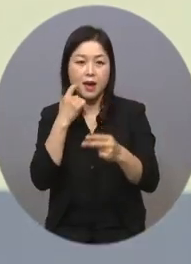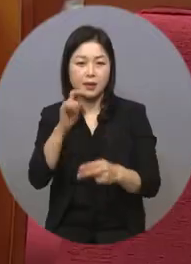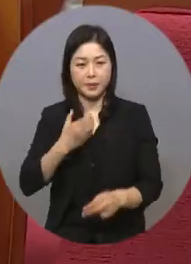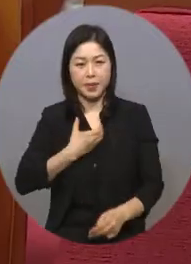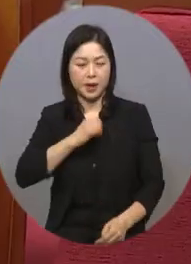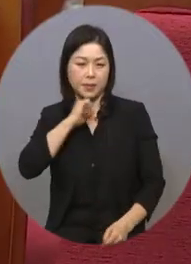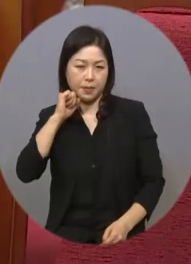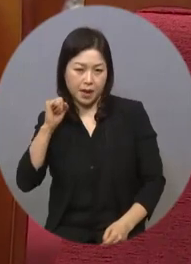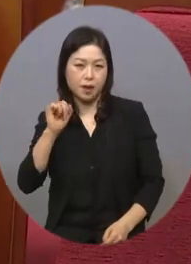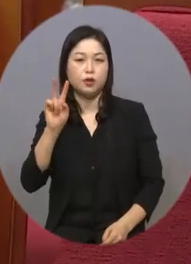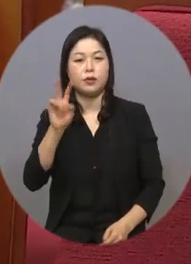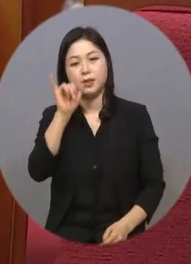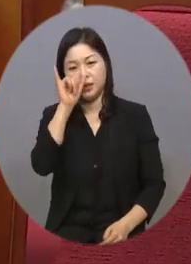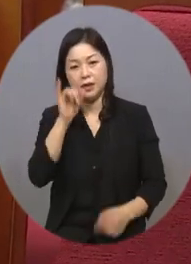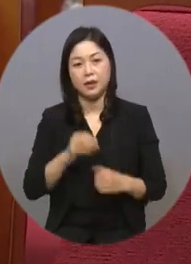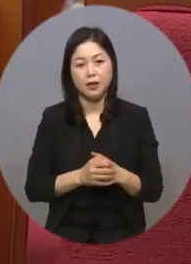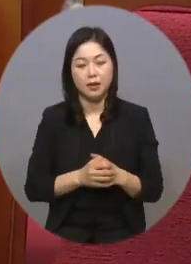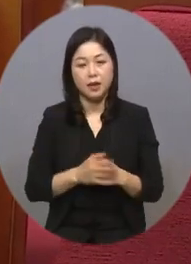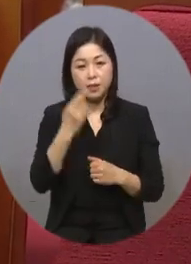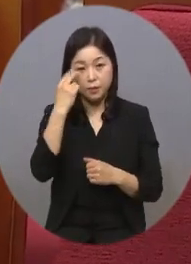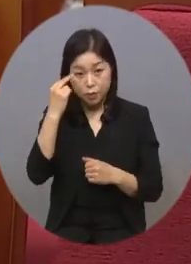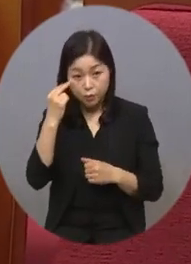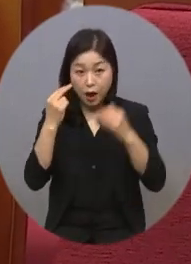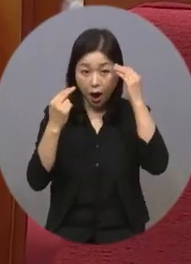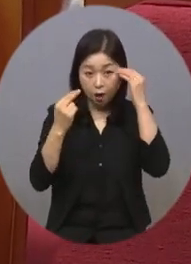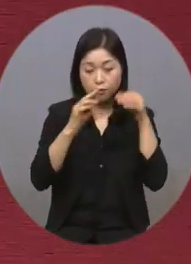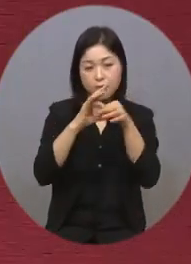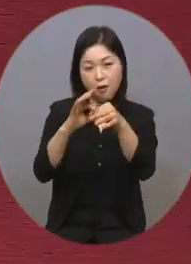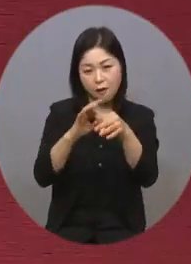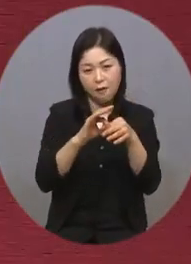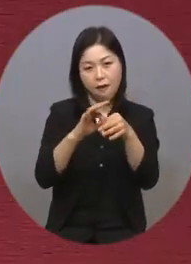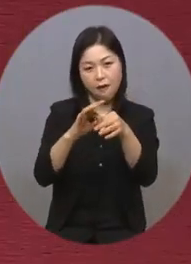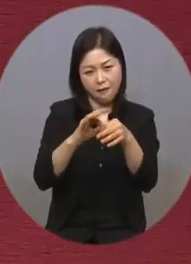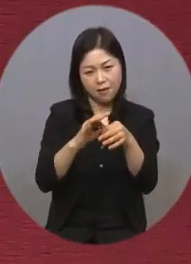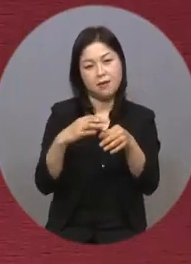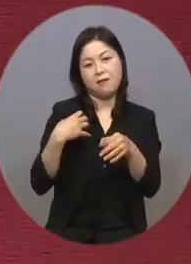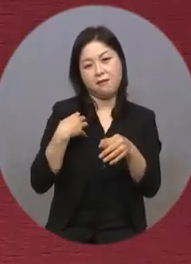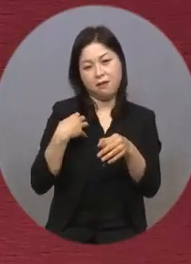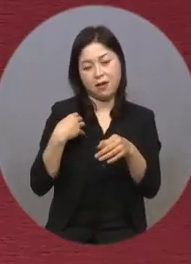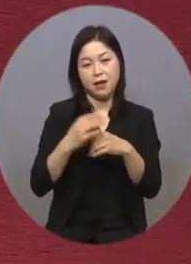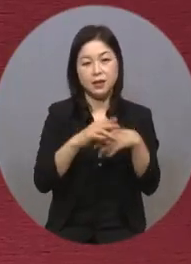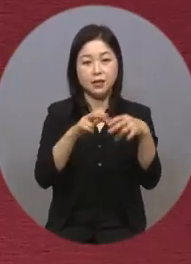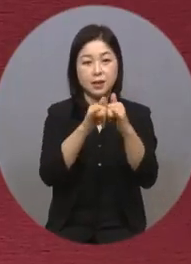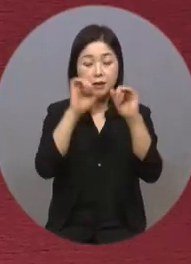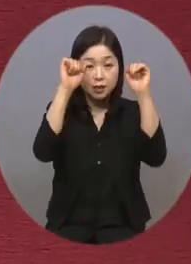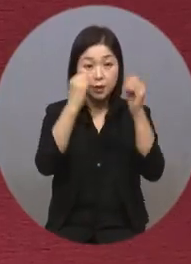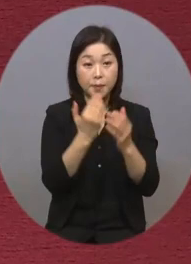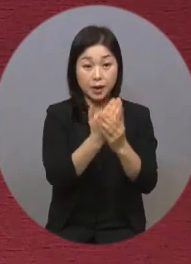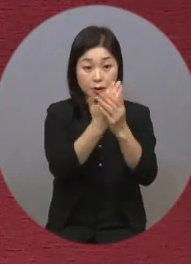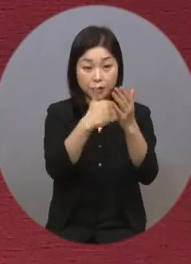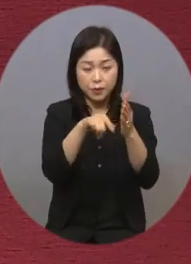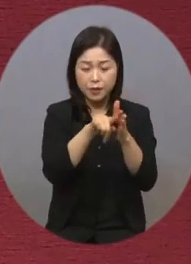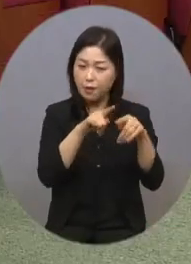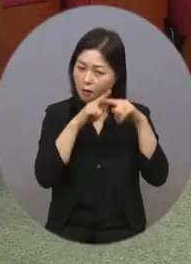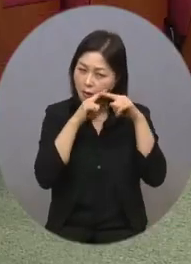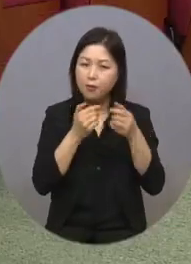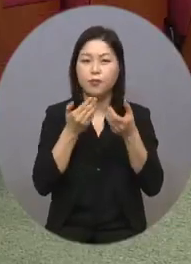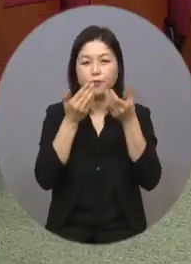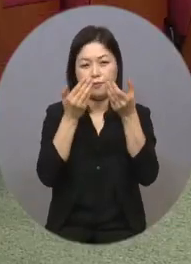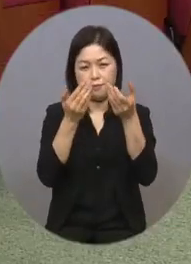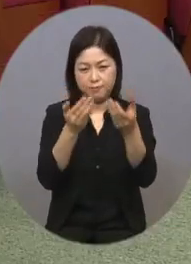올랐습니다. 현재는 미국과 대한민국을 잇는 가교 역할을 맡아 장애인 체육 발전을 위해 헌신하고